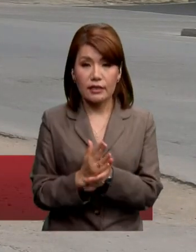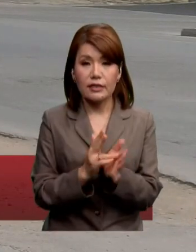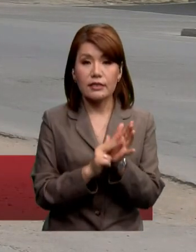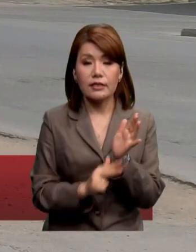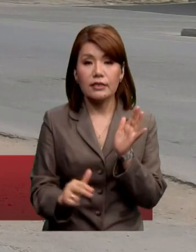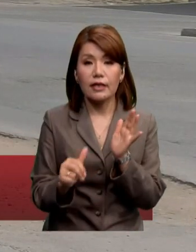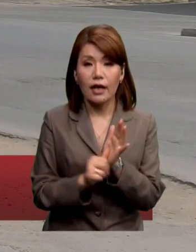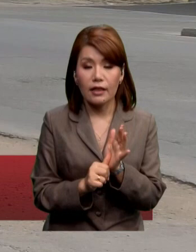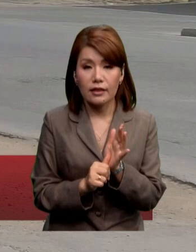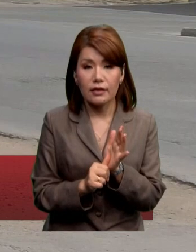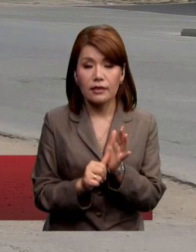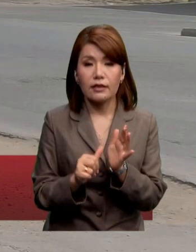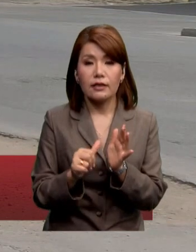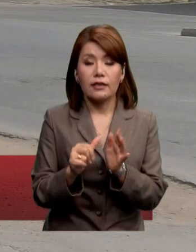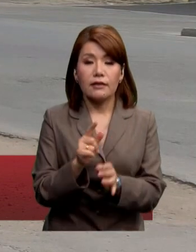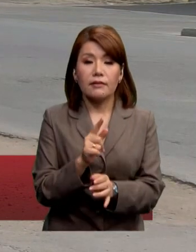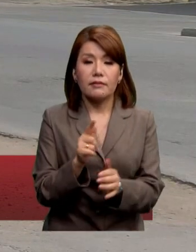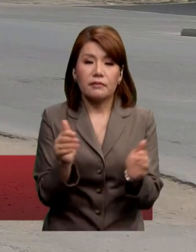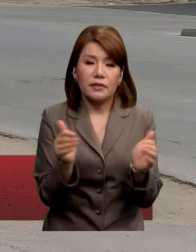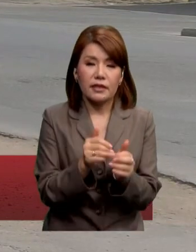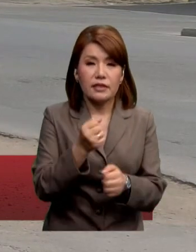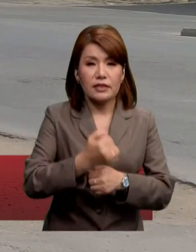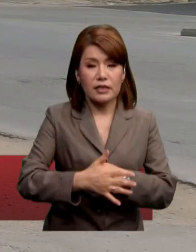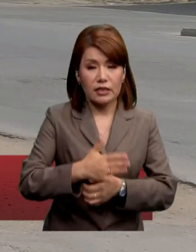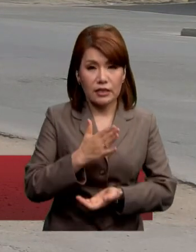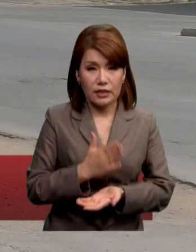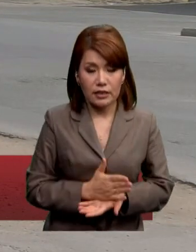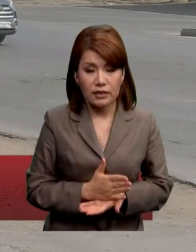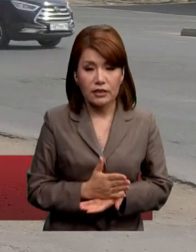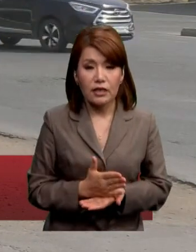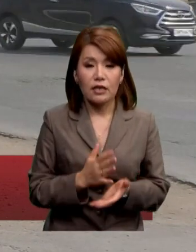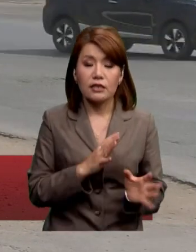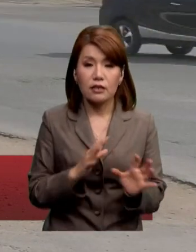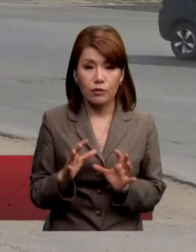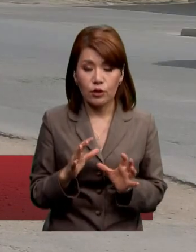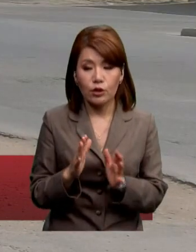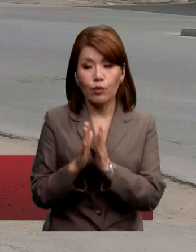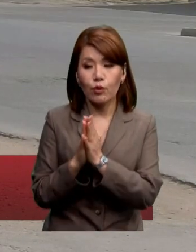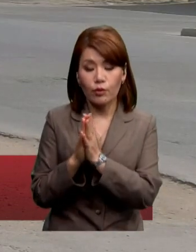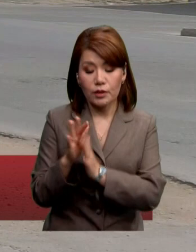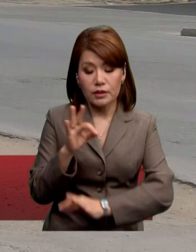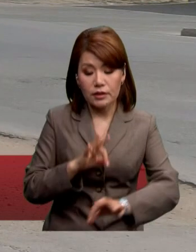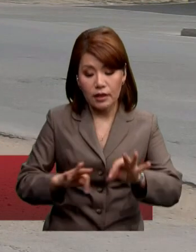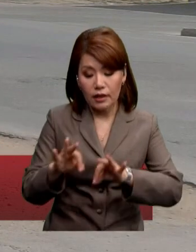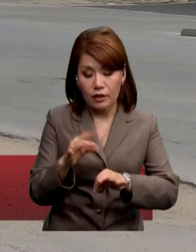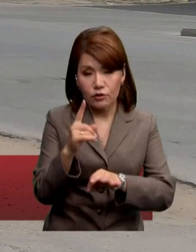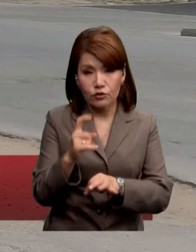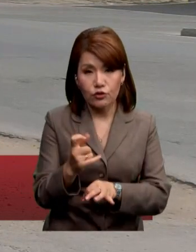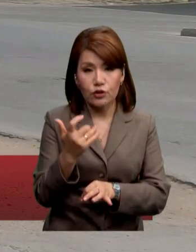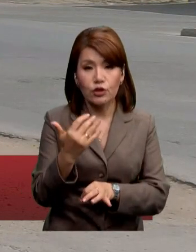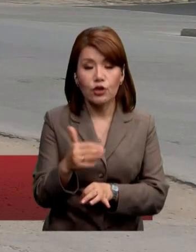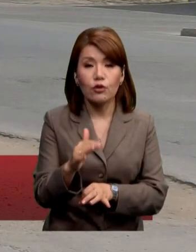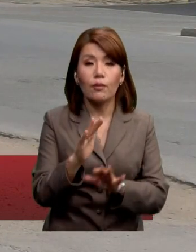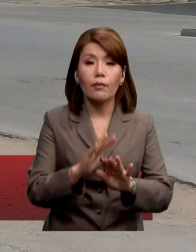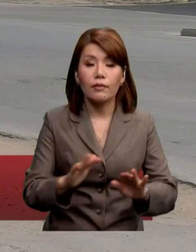86 баладай ол жаңағы мини-центрлерге қамтылған. Енді біз сұрап отырған жобамыз 150 балаға бір